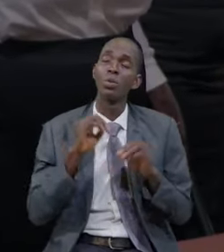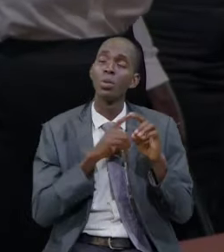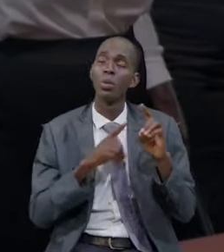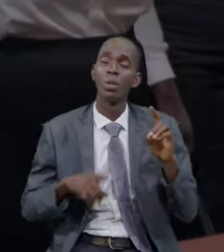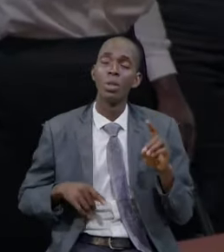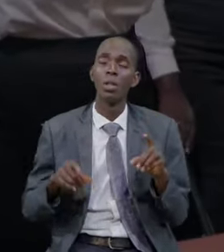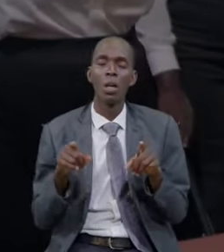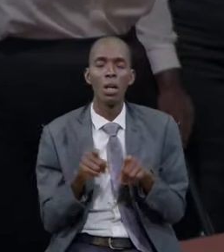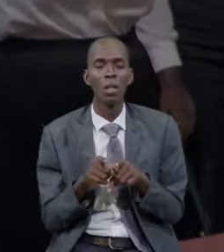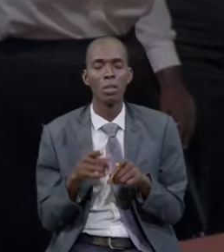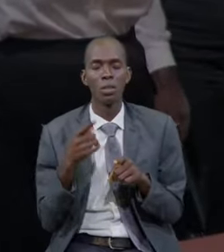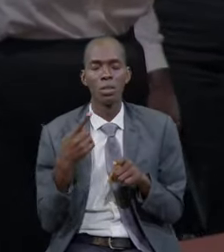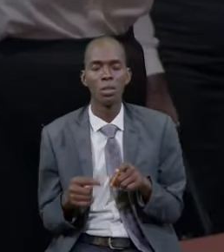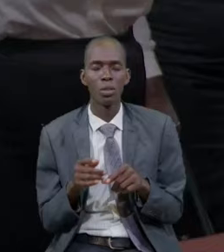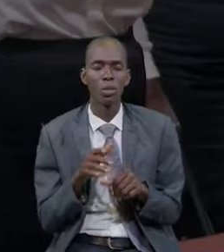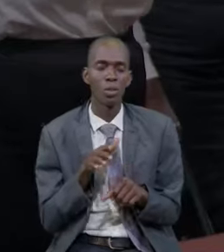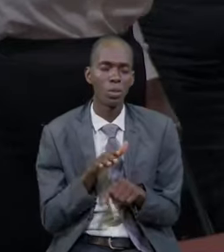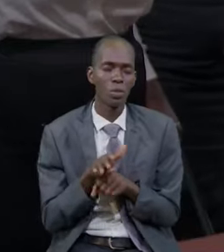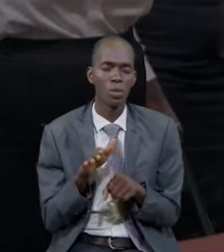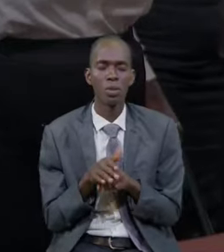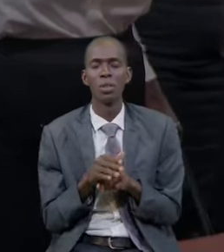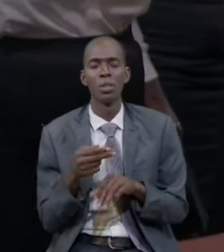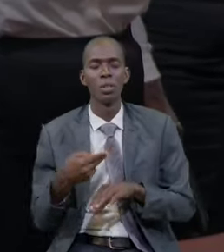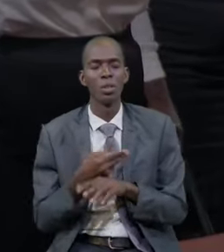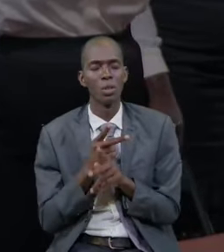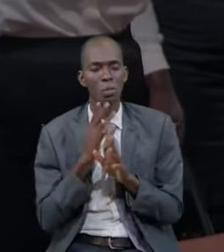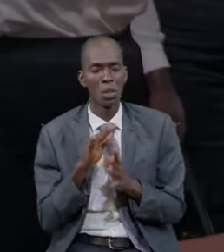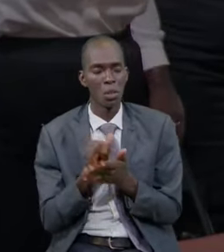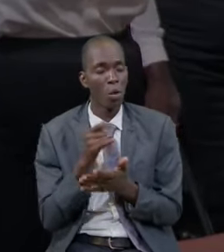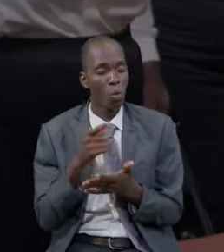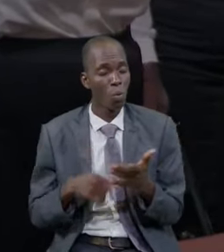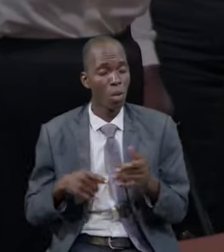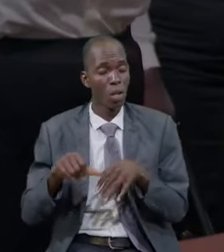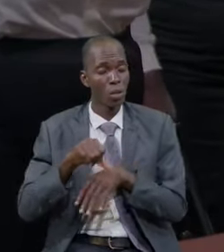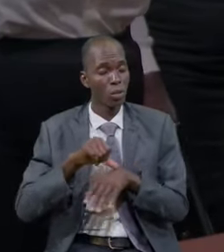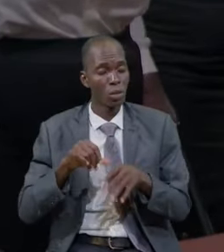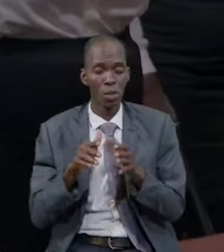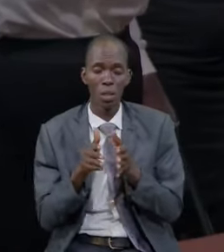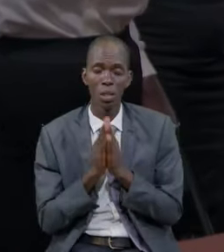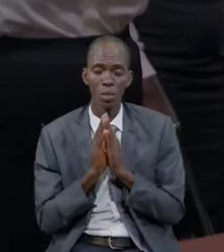Pour suivre notre Seigneur, notre suffisance. C'est ce que l'onction fait.